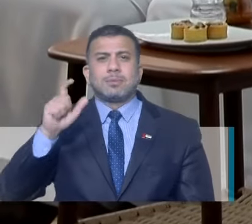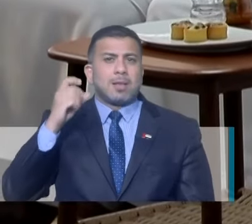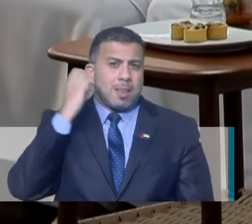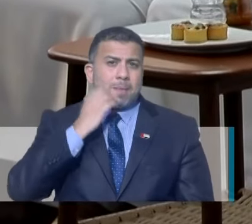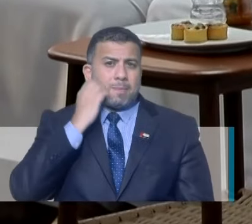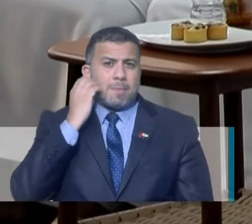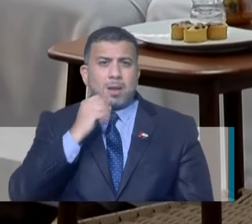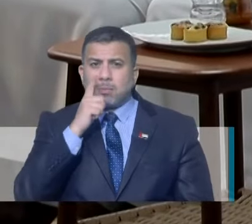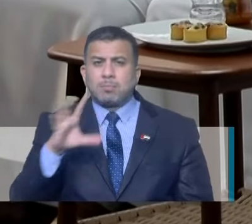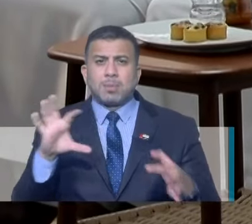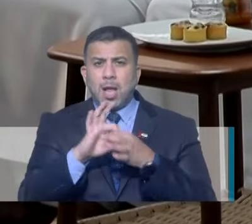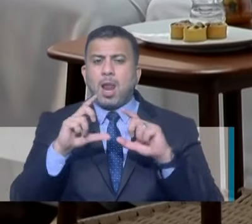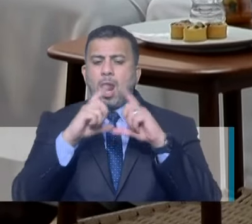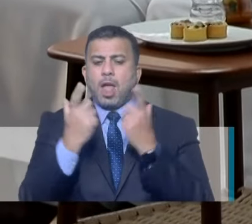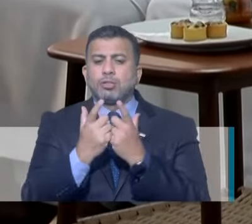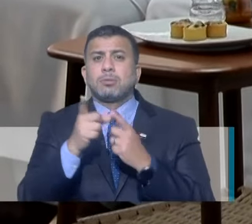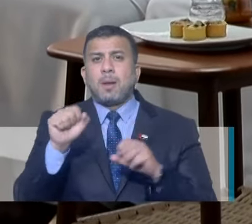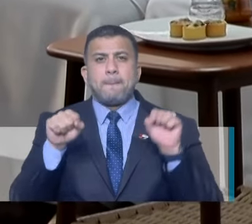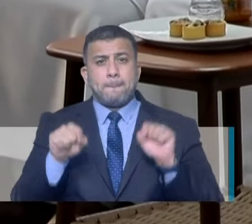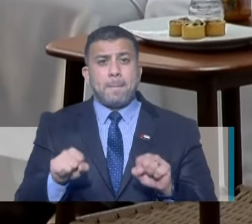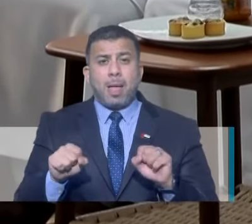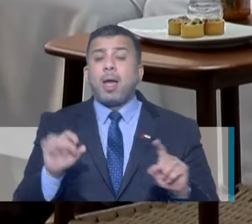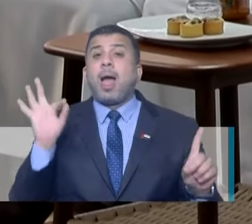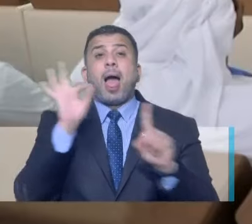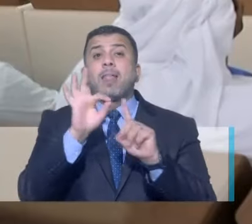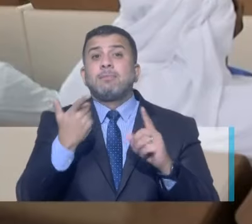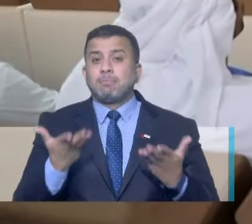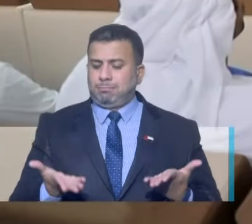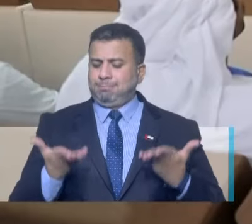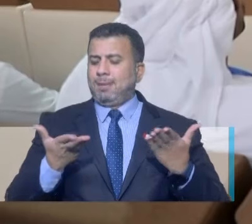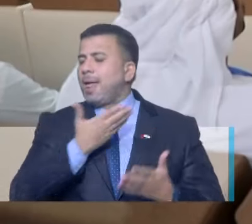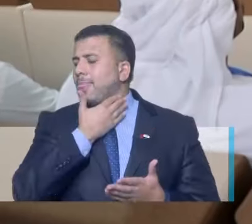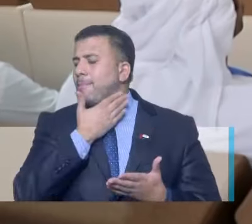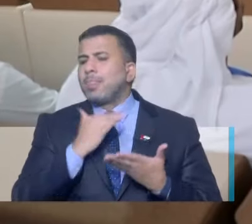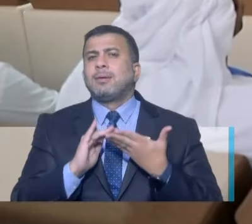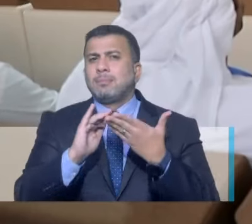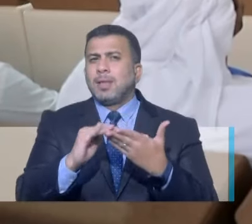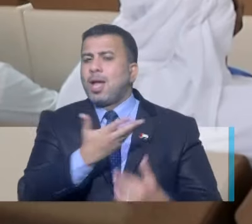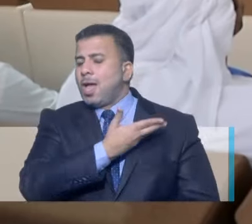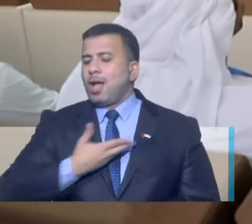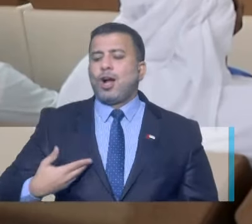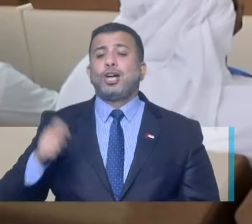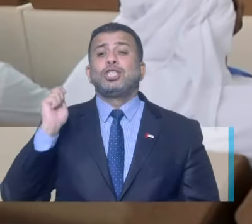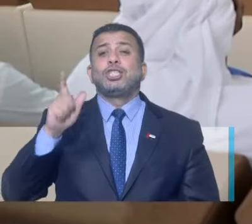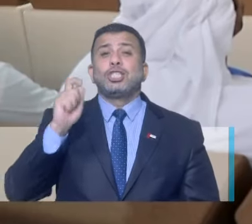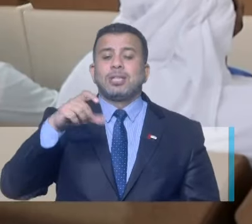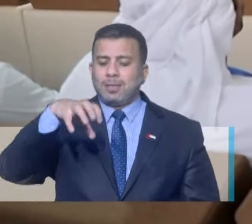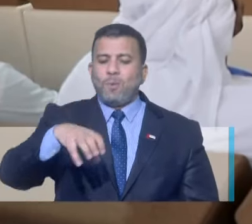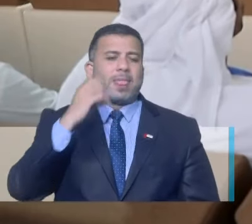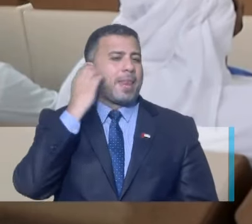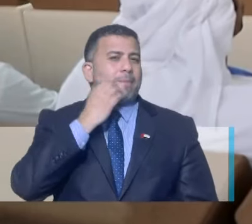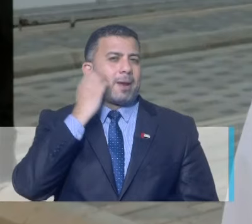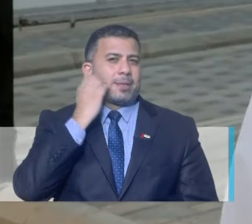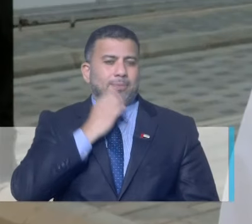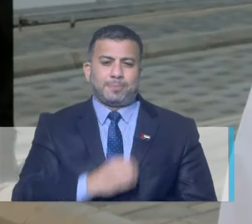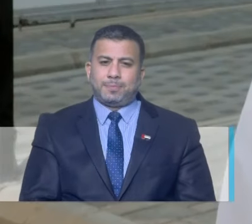بتعاون رؤساء الحملات مع لجان المكتب بهدف توفير أرقى الخدمات لحجاج الدولة.